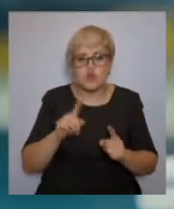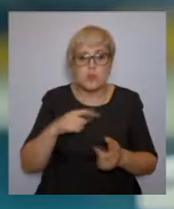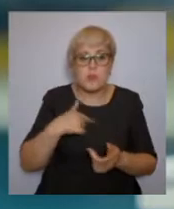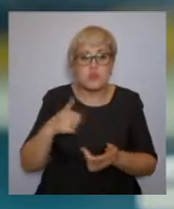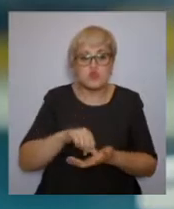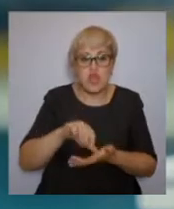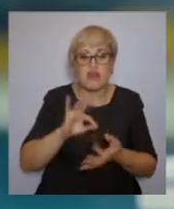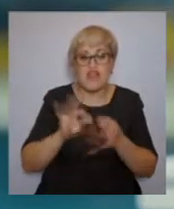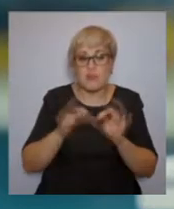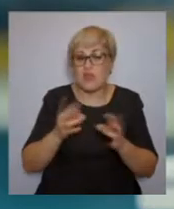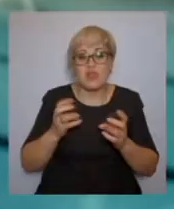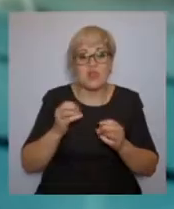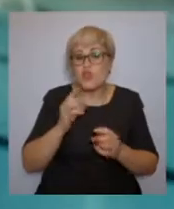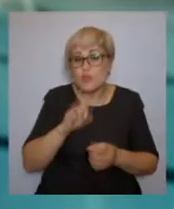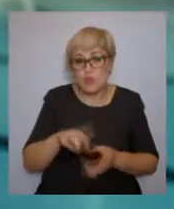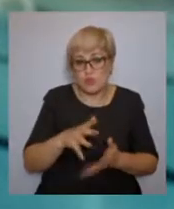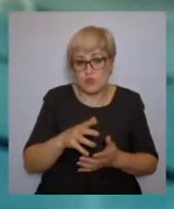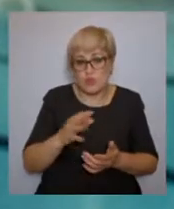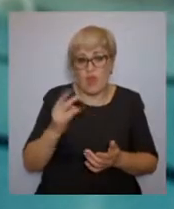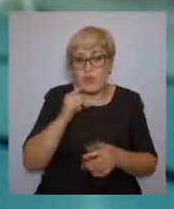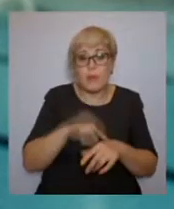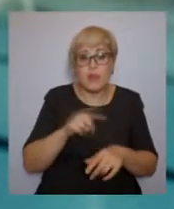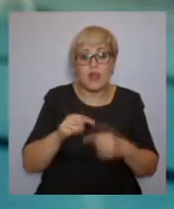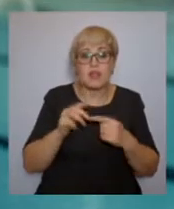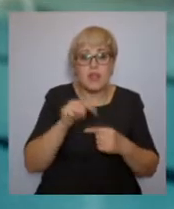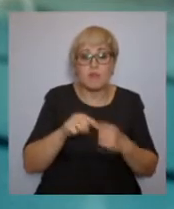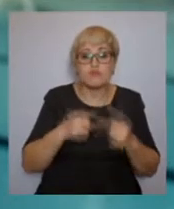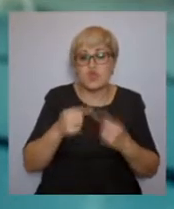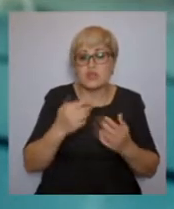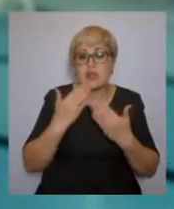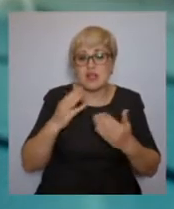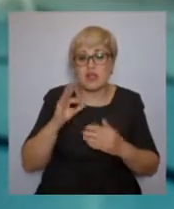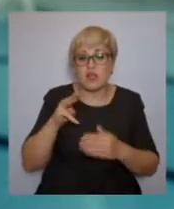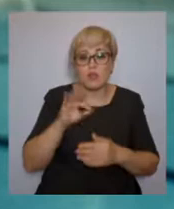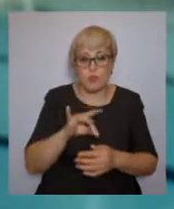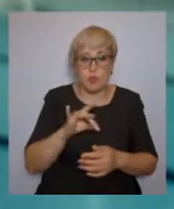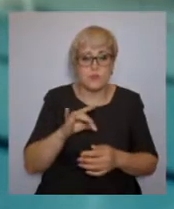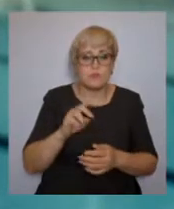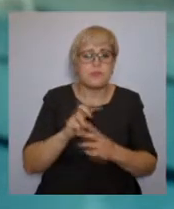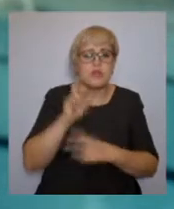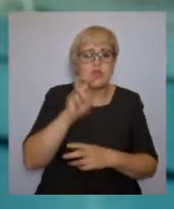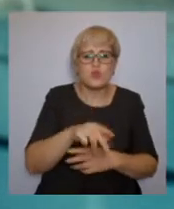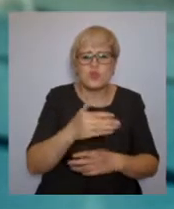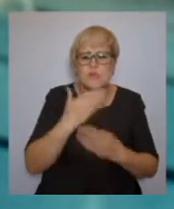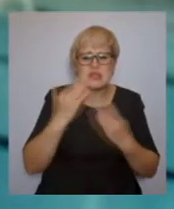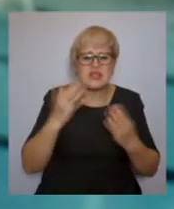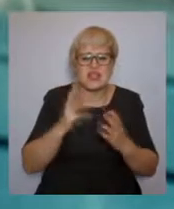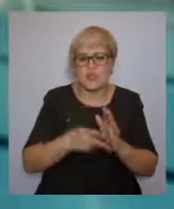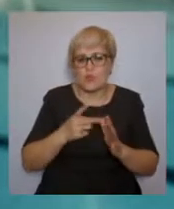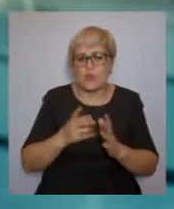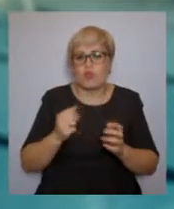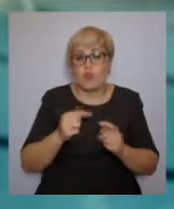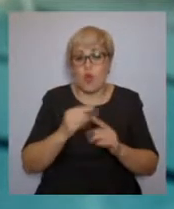участвовать на олимпиаде там они попали через последнюю отбор там прыгнули последний поезд мог бы дан сложно